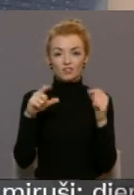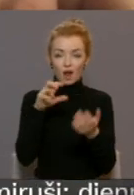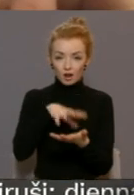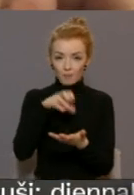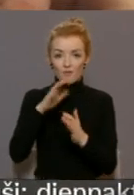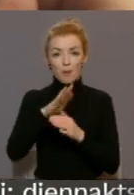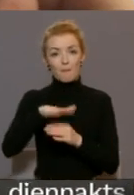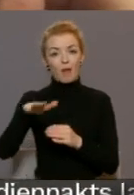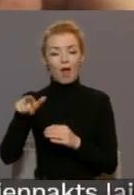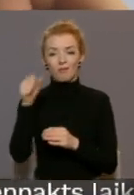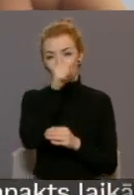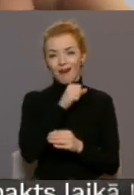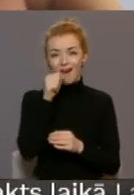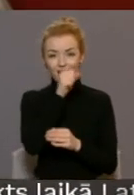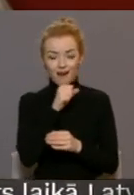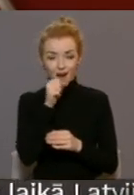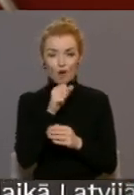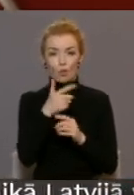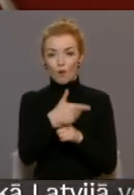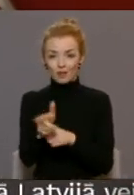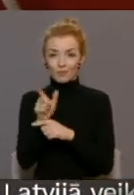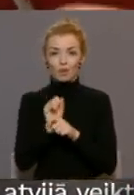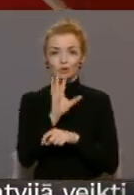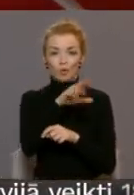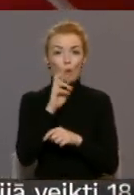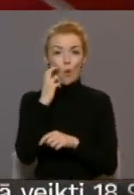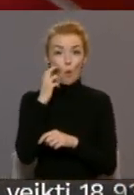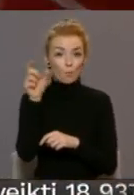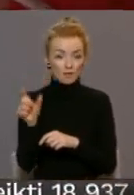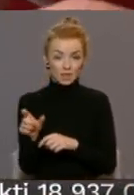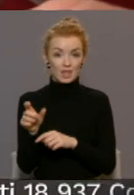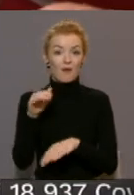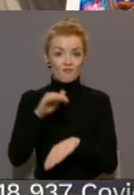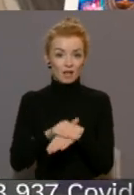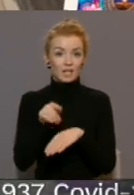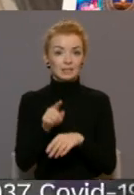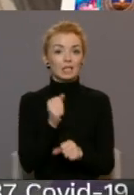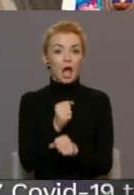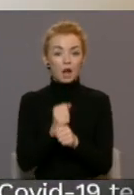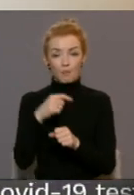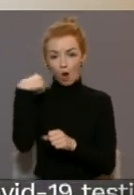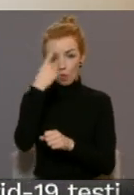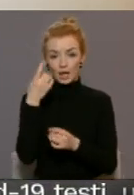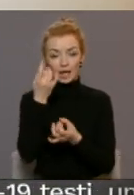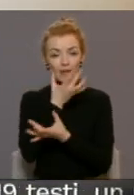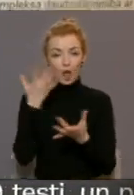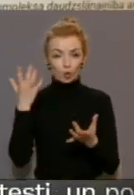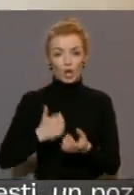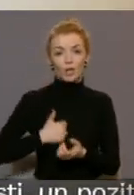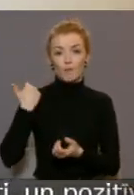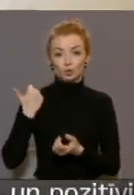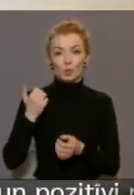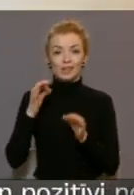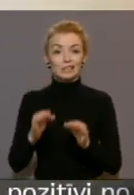bērnu nodziedāta populāra dziesma, kas nofilmēta un nosūtīta Omītei. Pēc būtības tas ir darba autora intelektuālā īpašuma